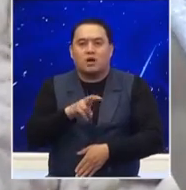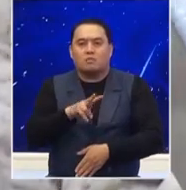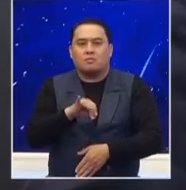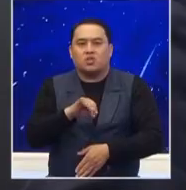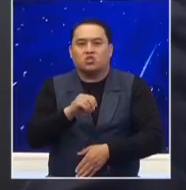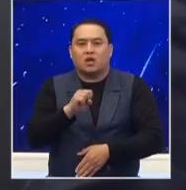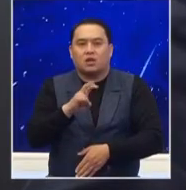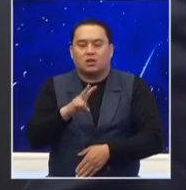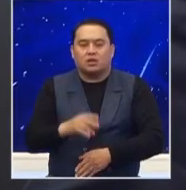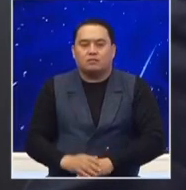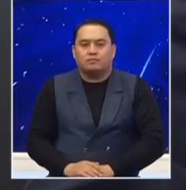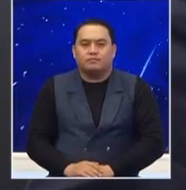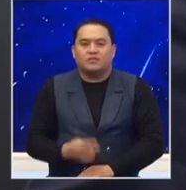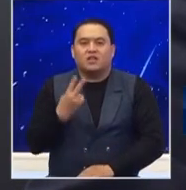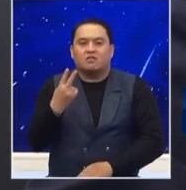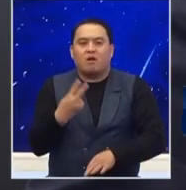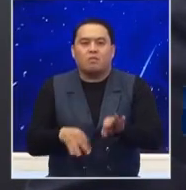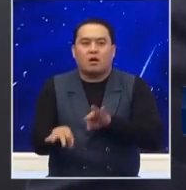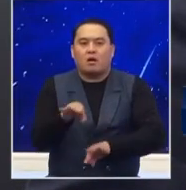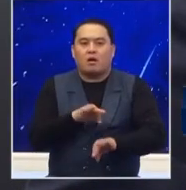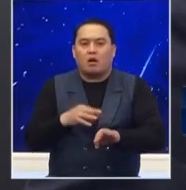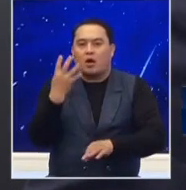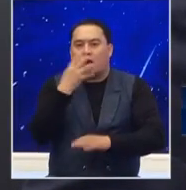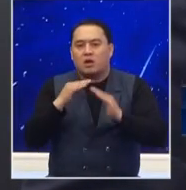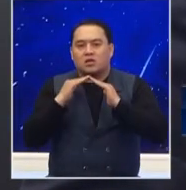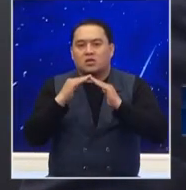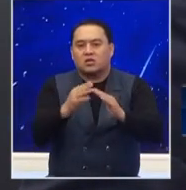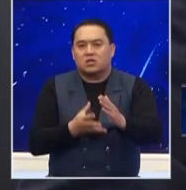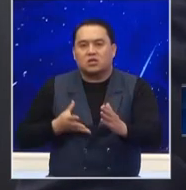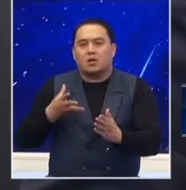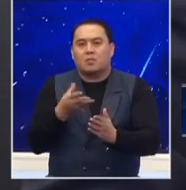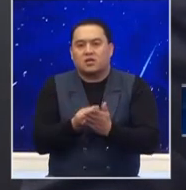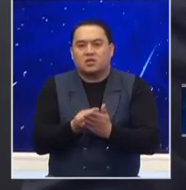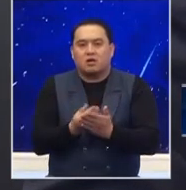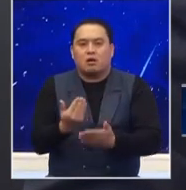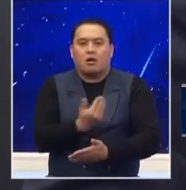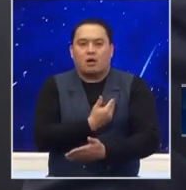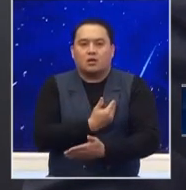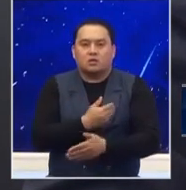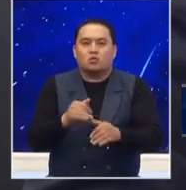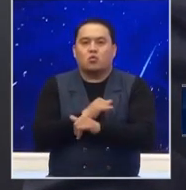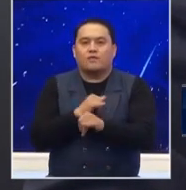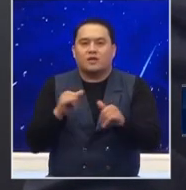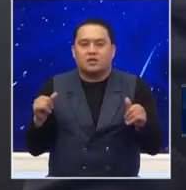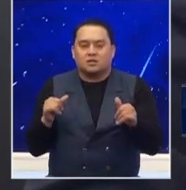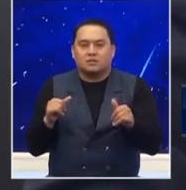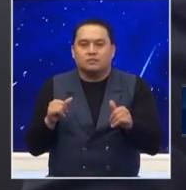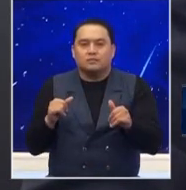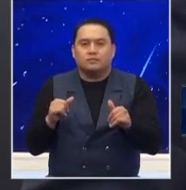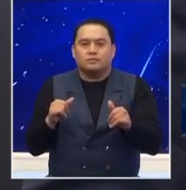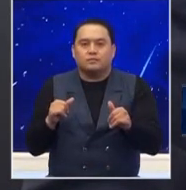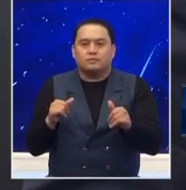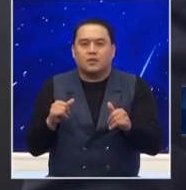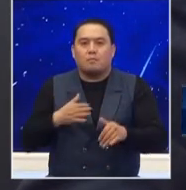Групп». Там сейчас действуют 2 проекта, в том числе теплица, корейские инвестиции. Они сейчас хотят расширяться, не хватает электроэнергии.